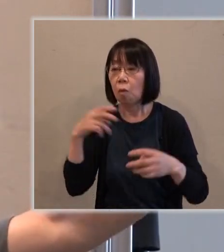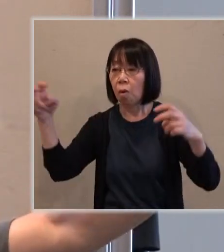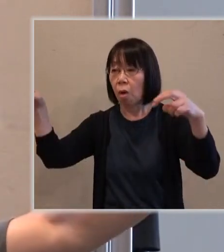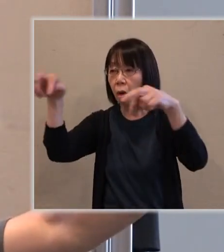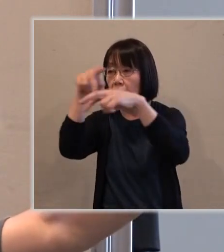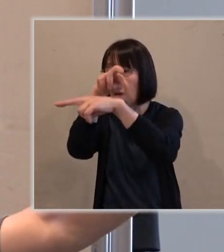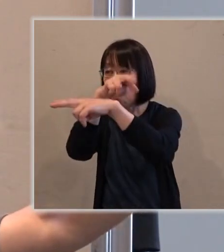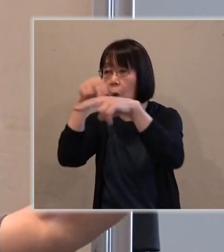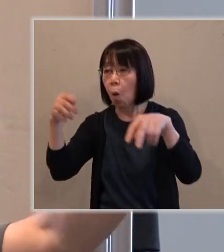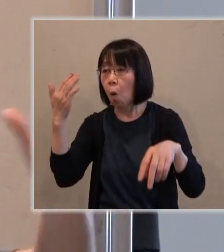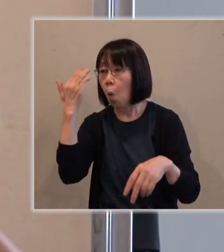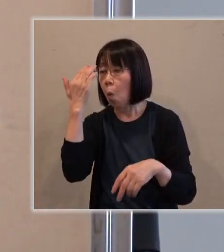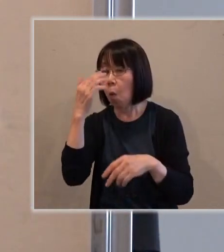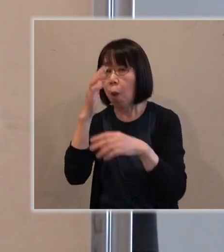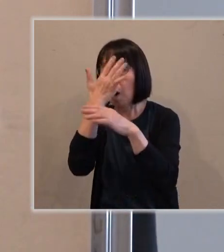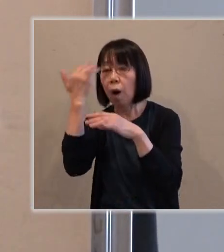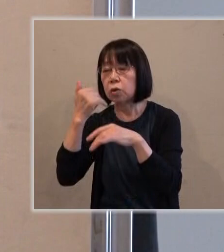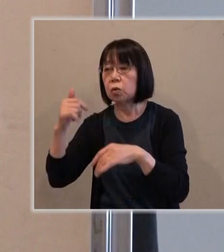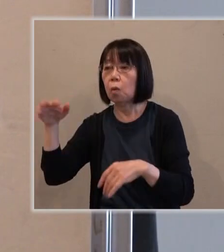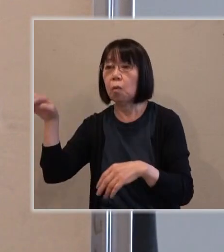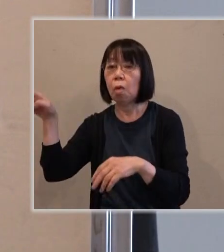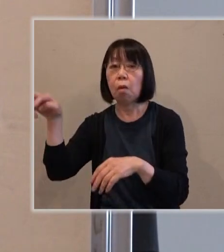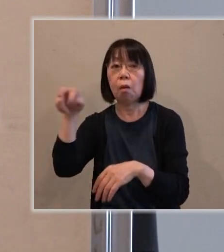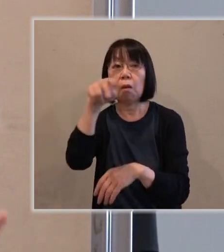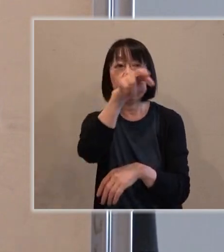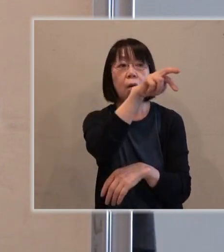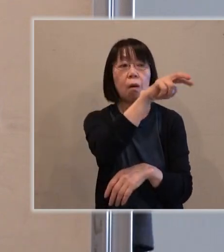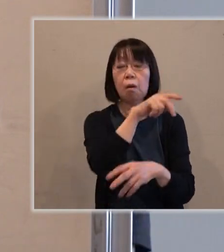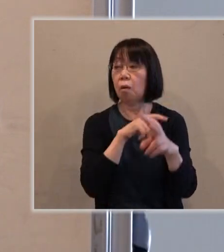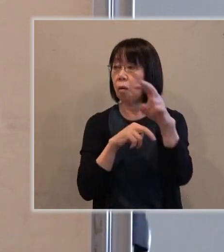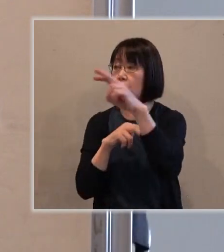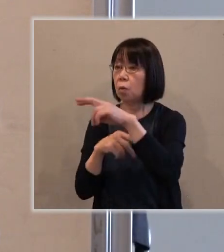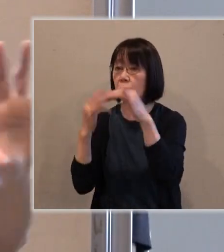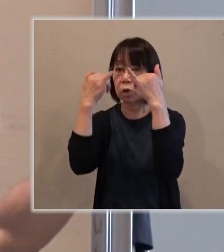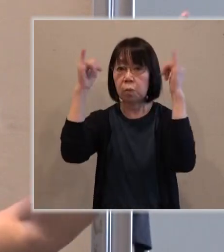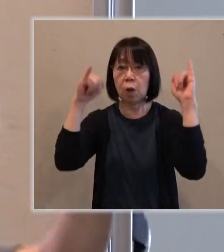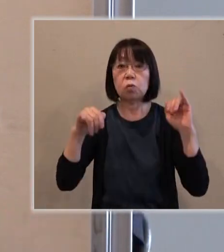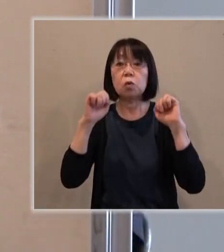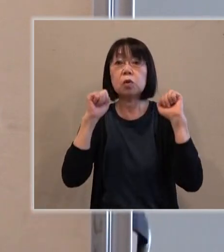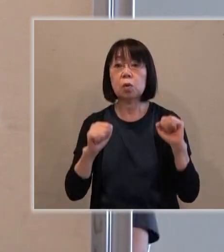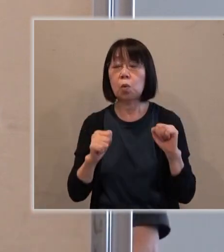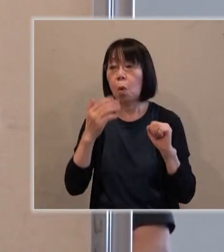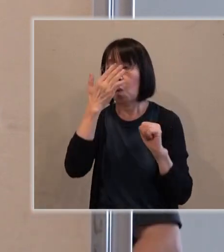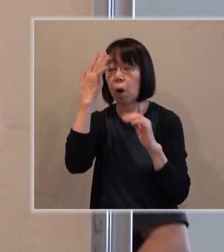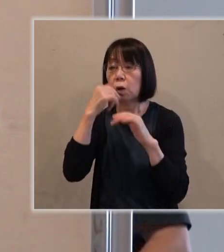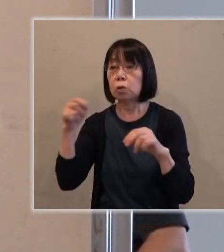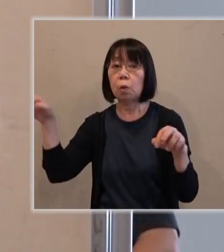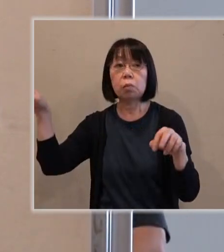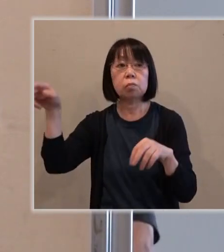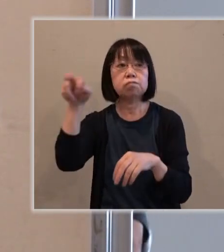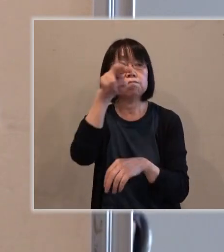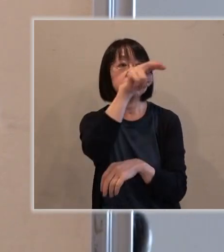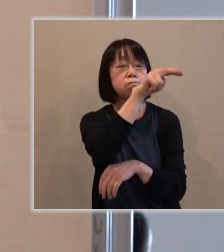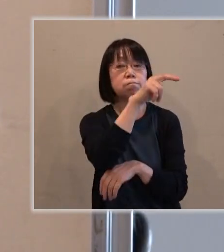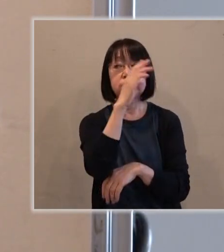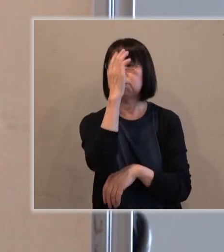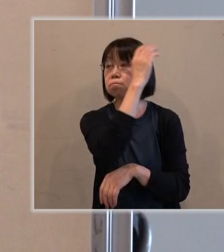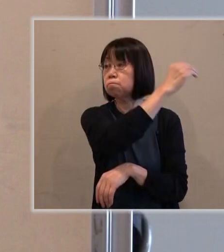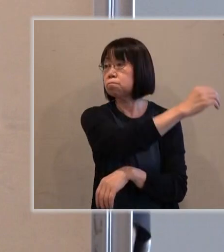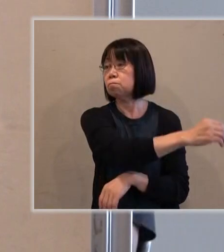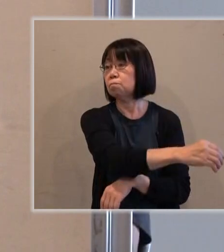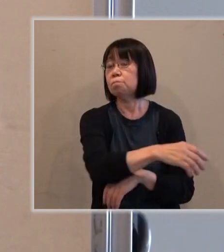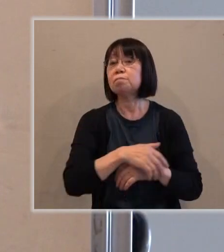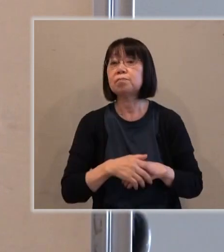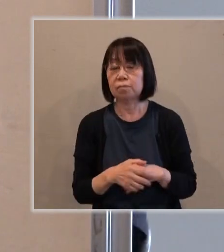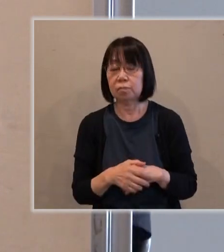っちゃうわけですよ。このイベントをしてるにもかかわらず、やっぱり若者っていうのはパーってこう通り過ぎちゃうわけ。じゃあこれをどうすればいいの